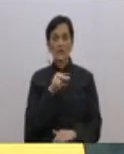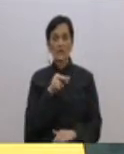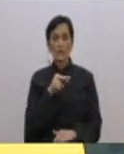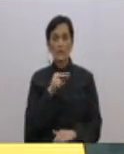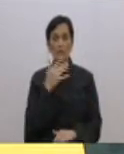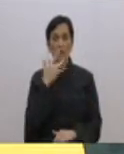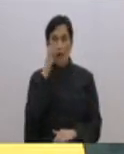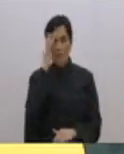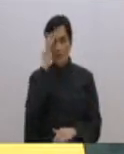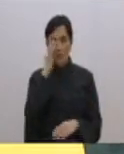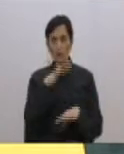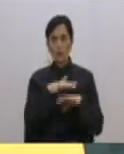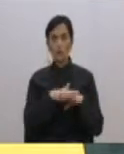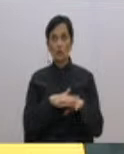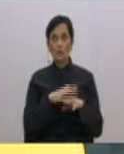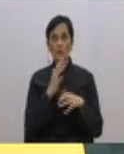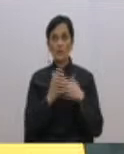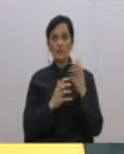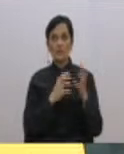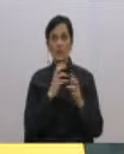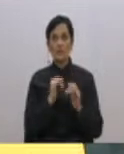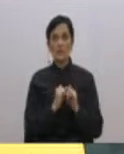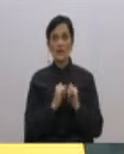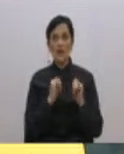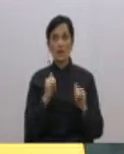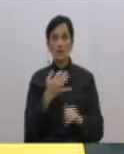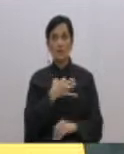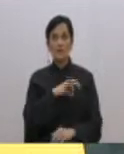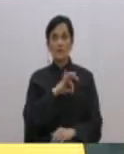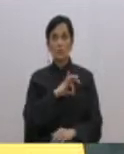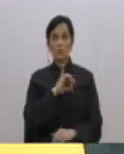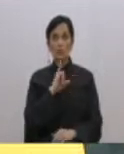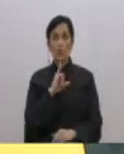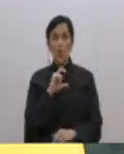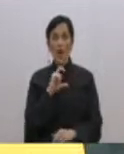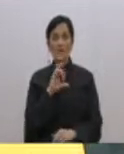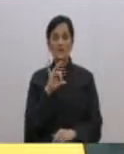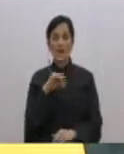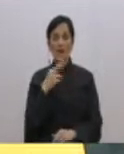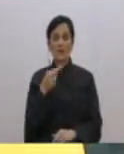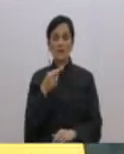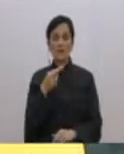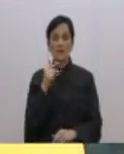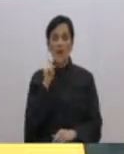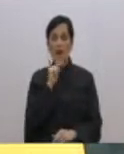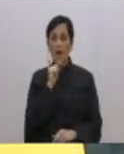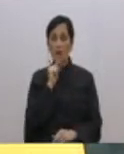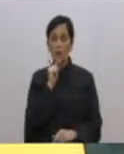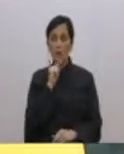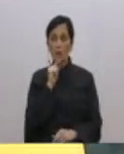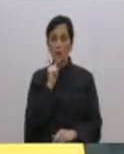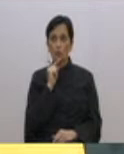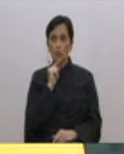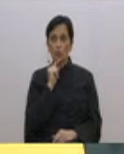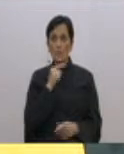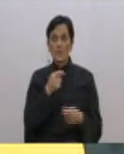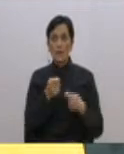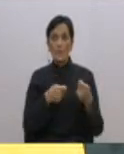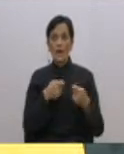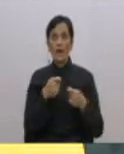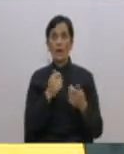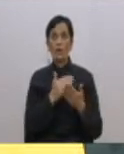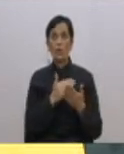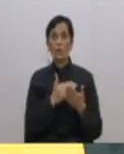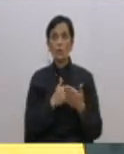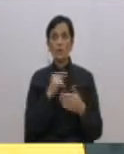americii și erte bulistate bici saiteșorisu gamitare bici agentos USAID-is economicuri gan martelobis